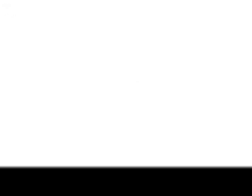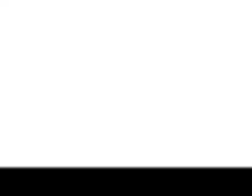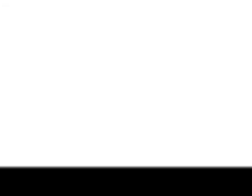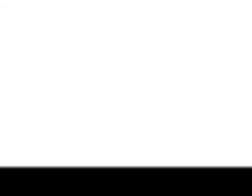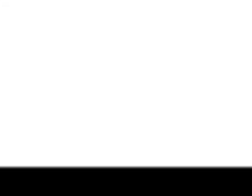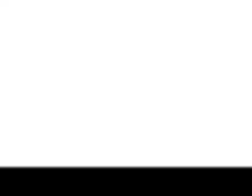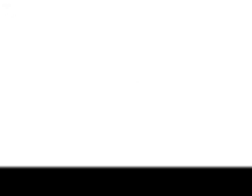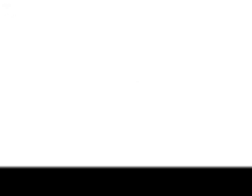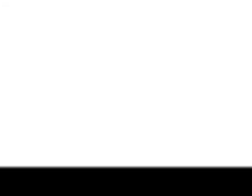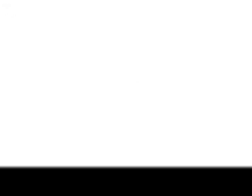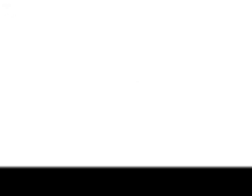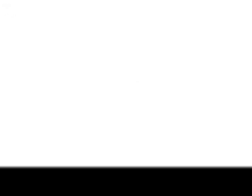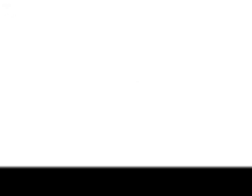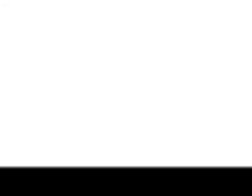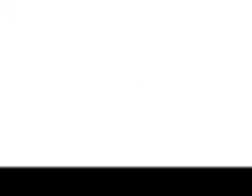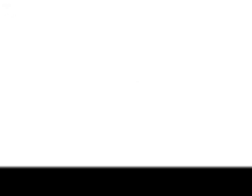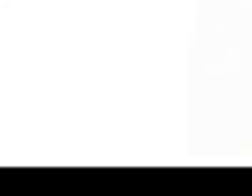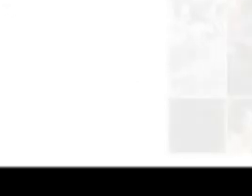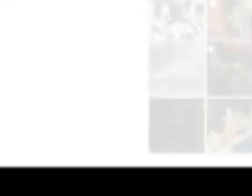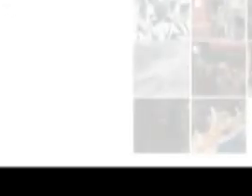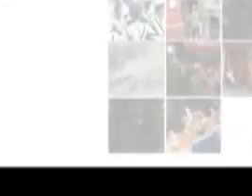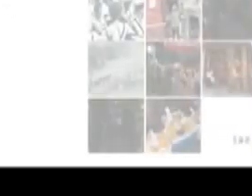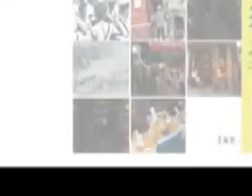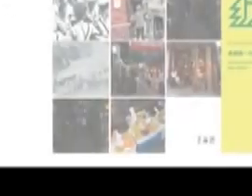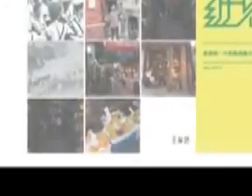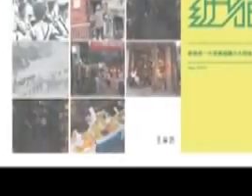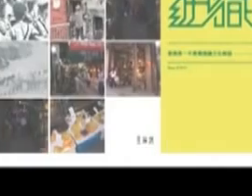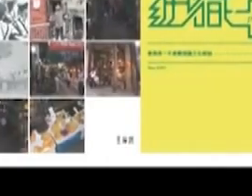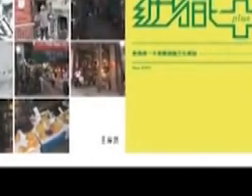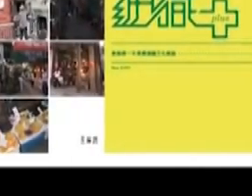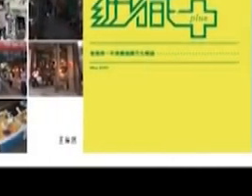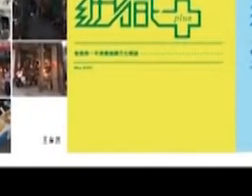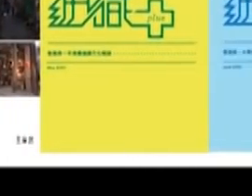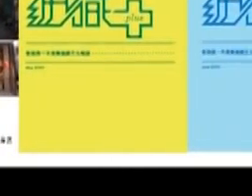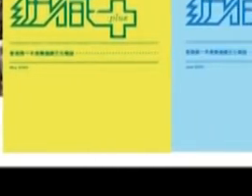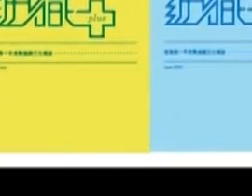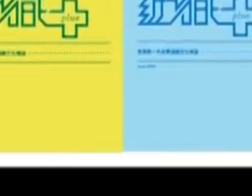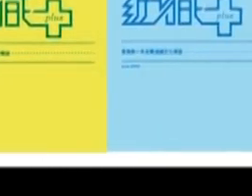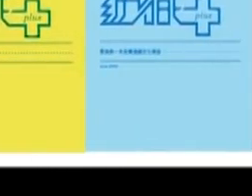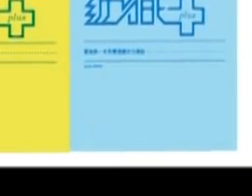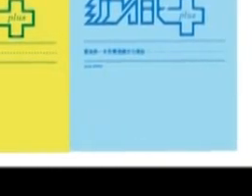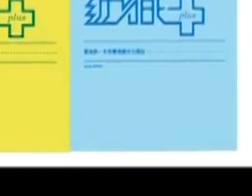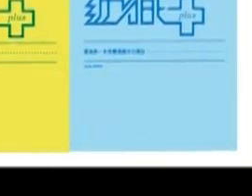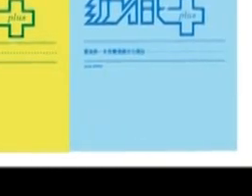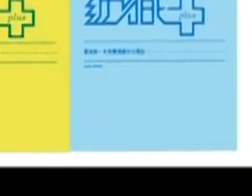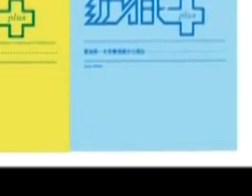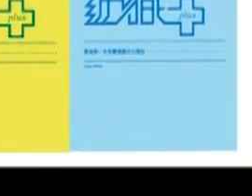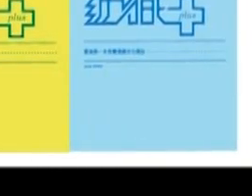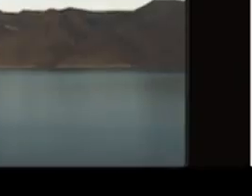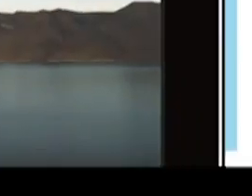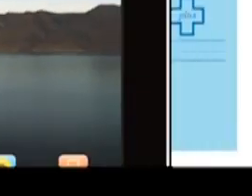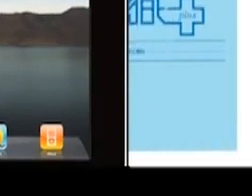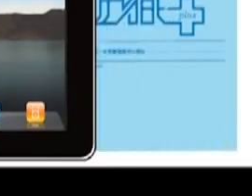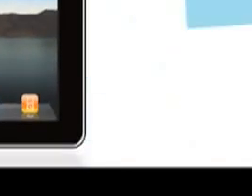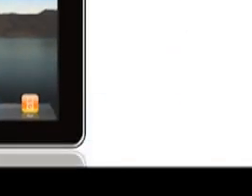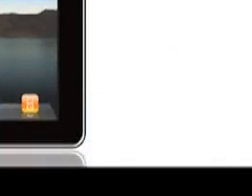務。公共出版服務主要服務非政府組織、公民社會組織、網民等等，